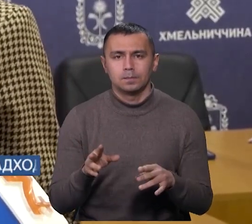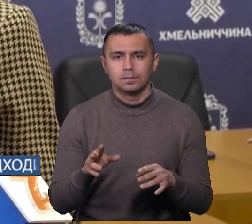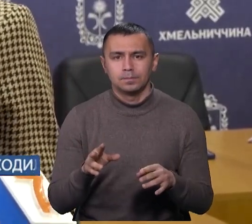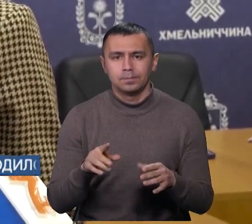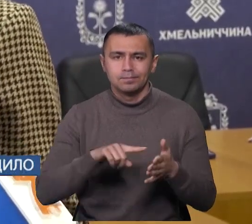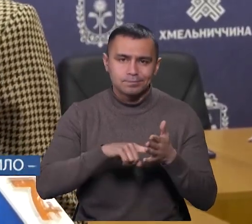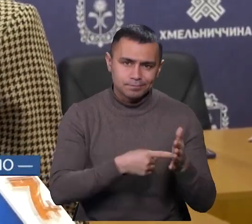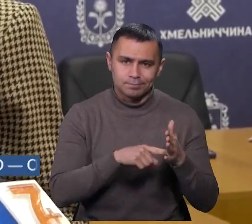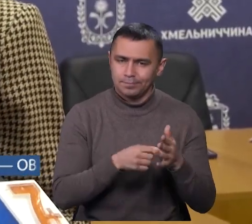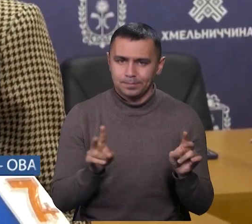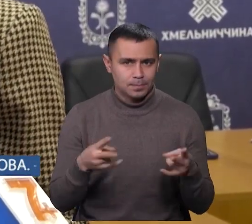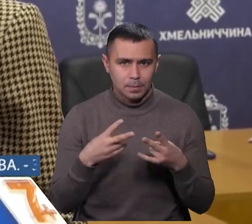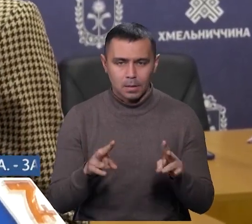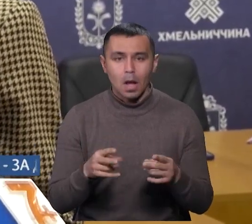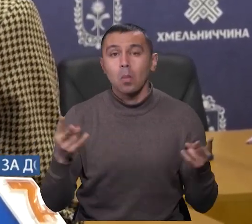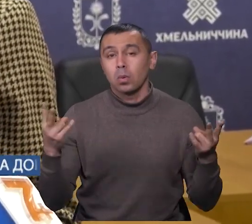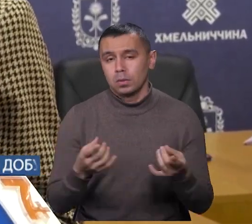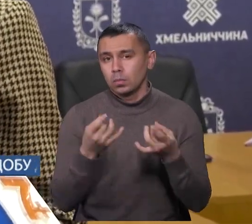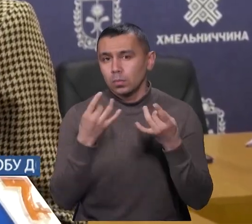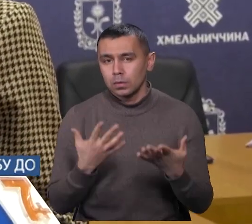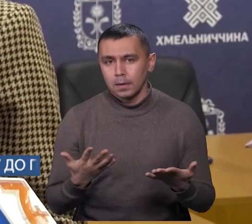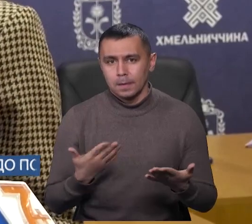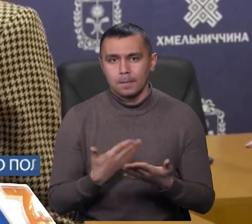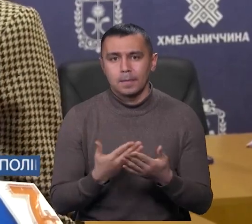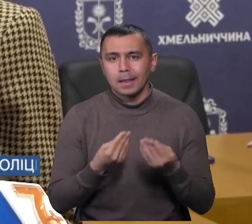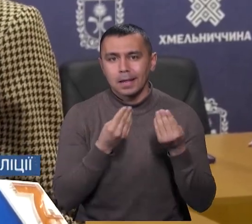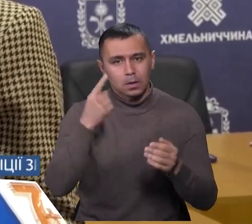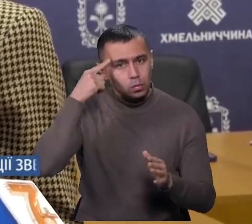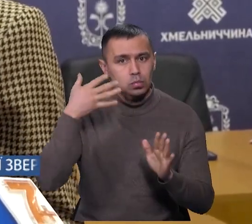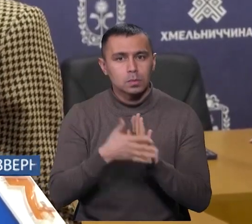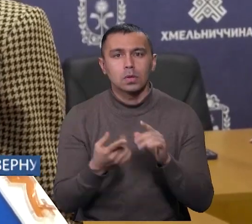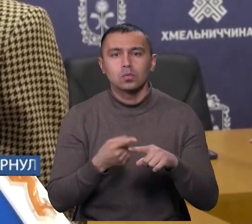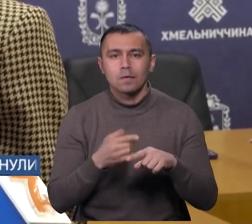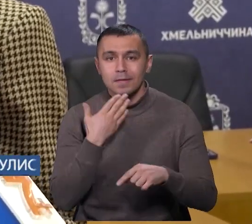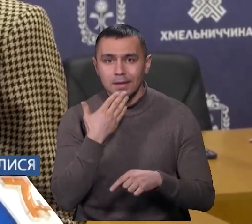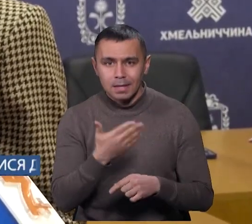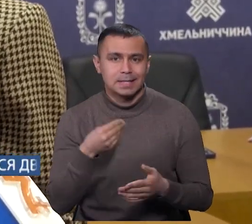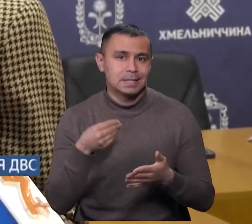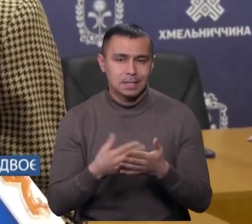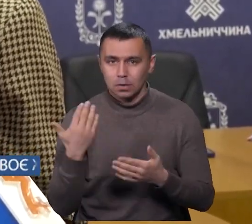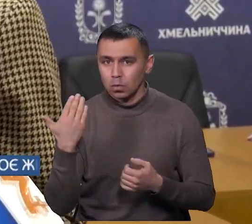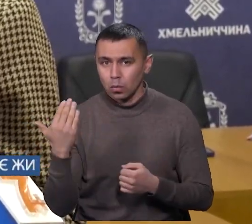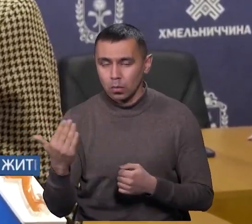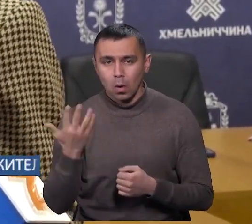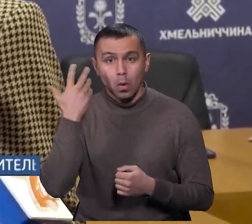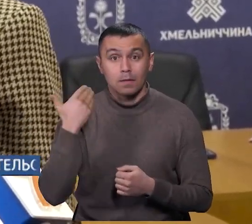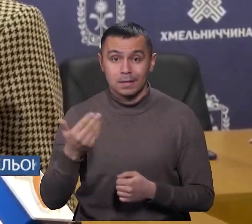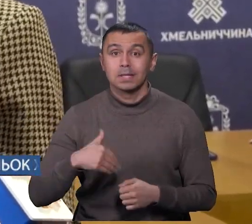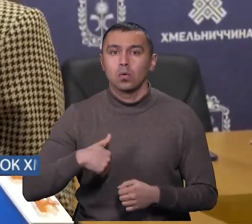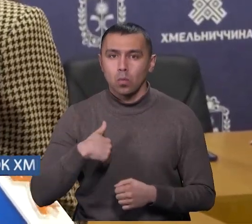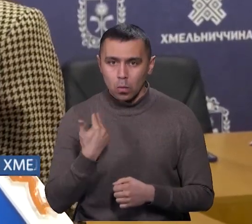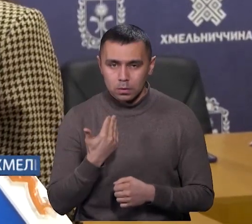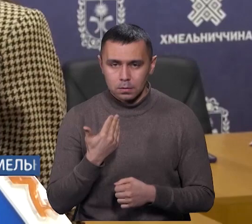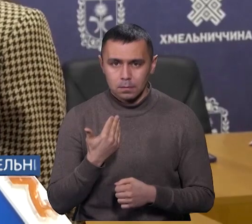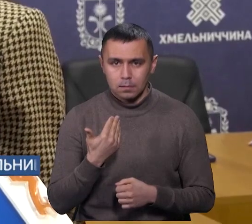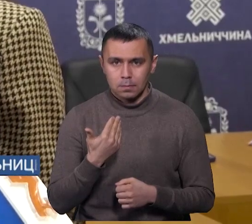доставати з неї це все всередині, а потрібно дати зрозуміти цю вдячність і цінність його. Коли він захоче цей